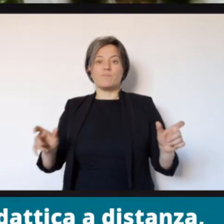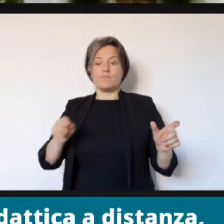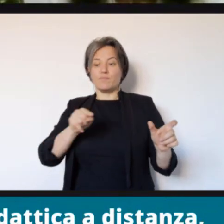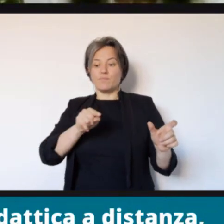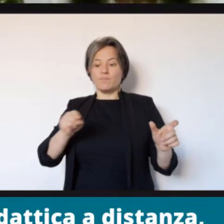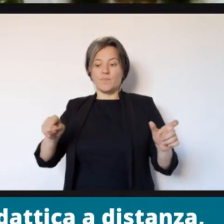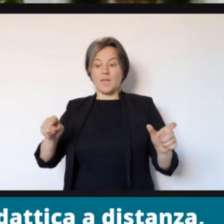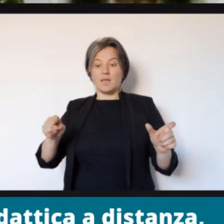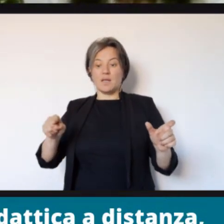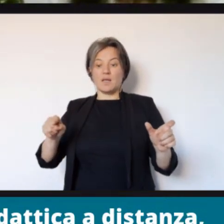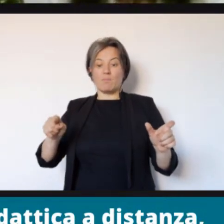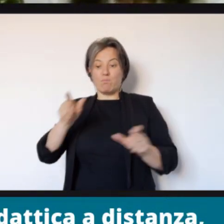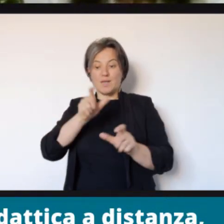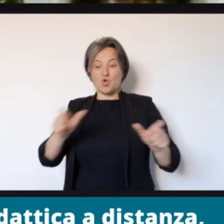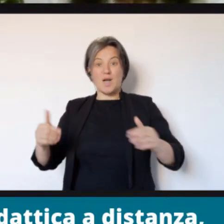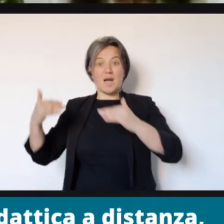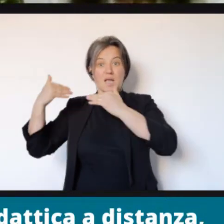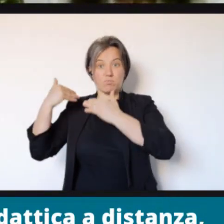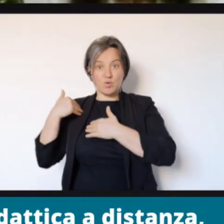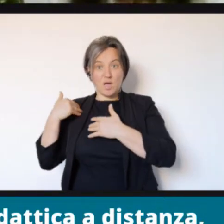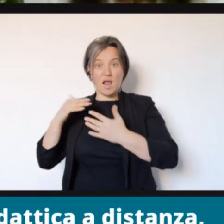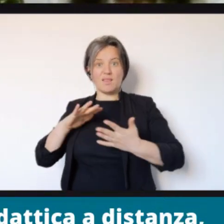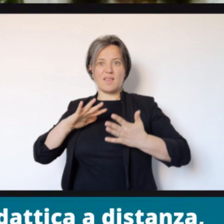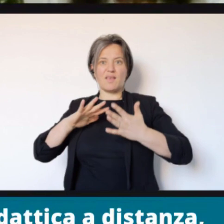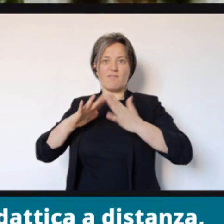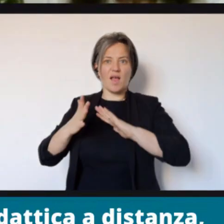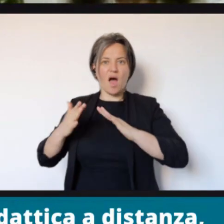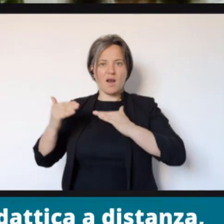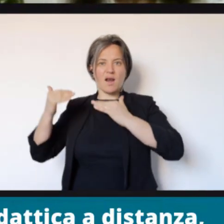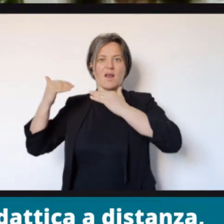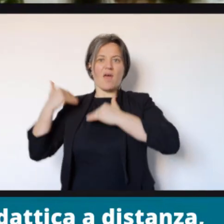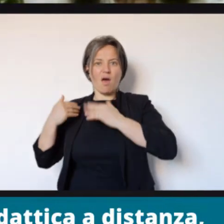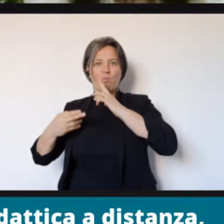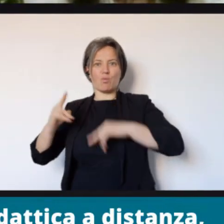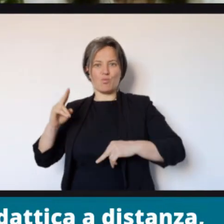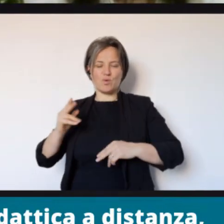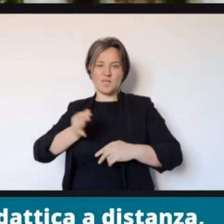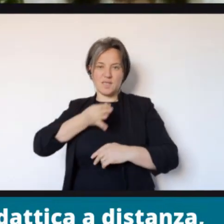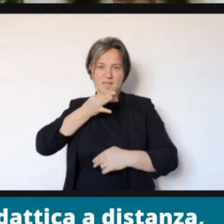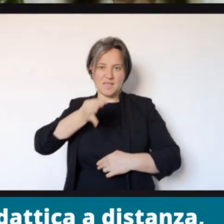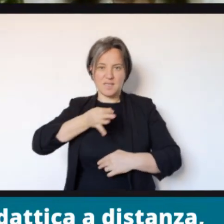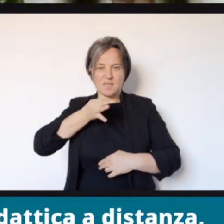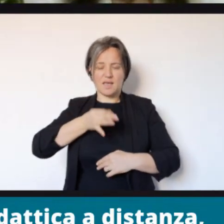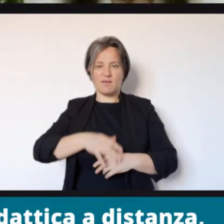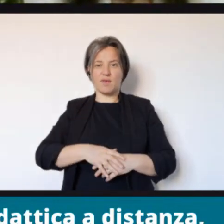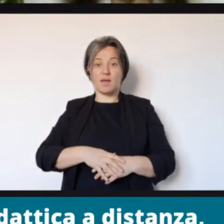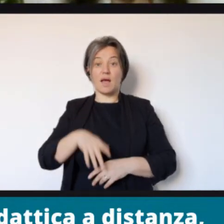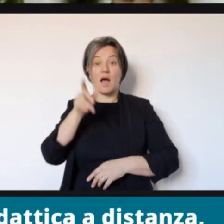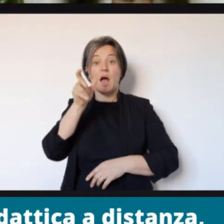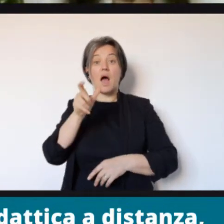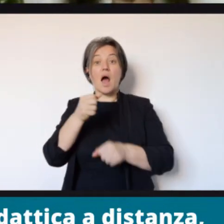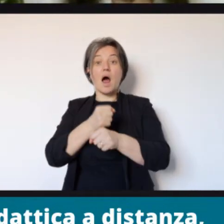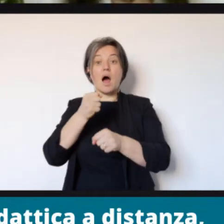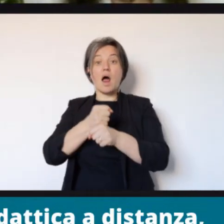se responsabilizza i responsabili, cioè se il lavoro passa da essere un